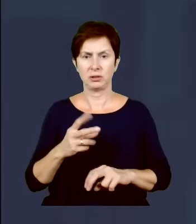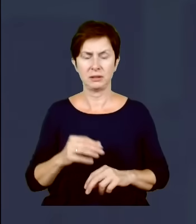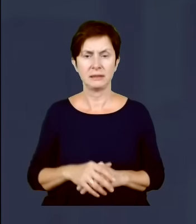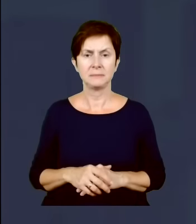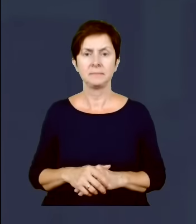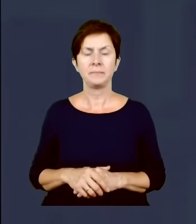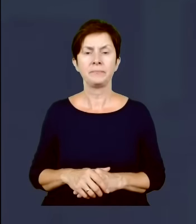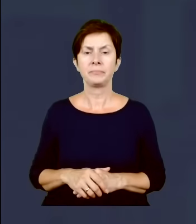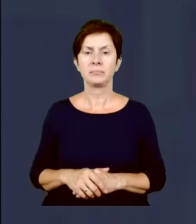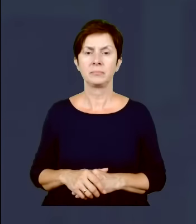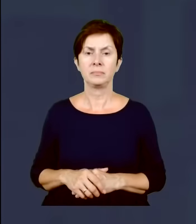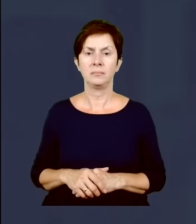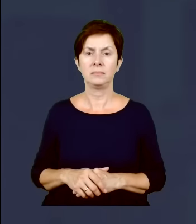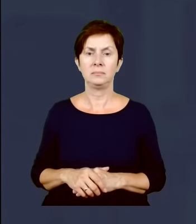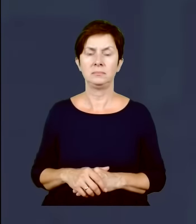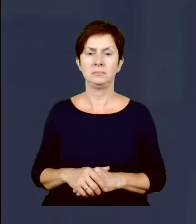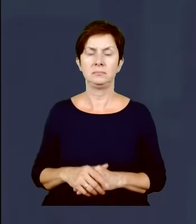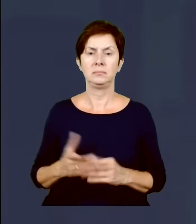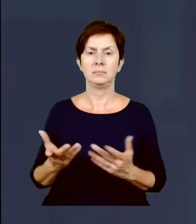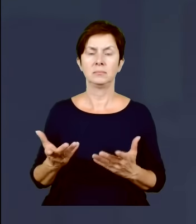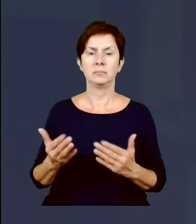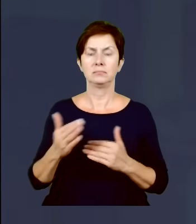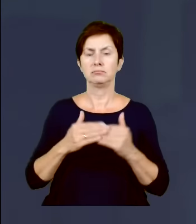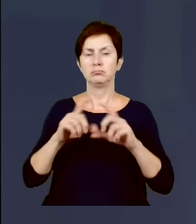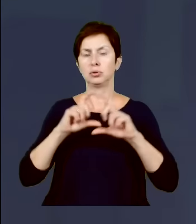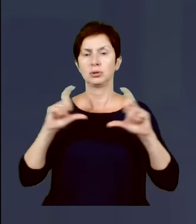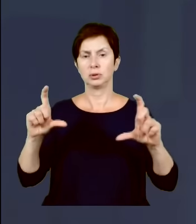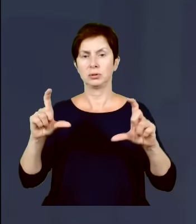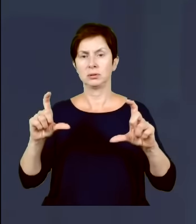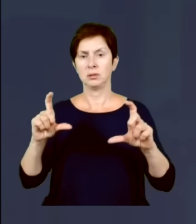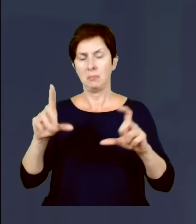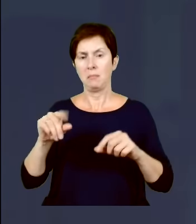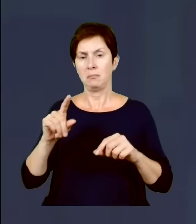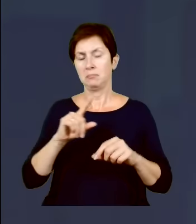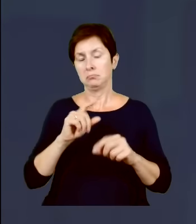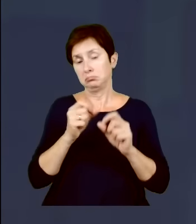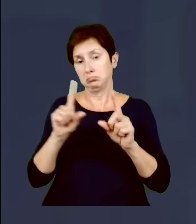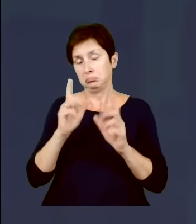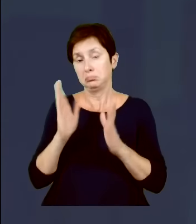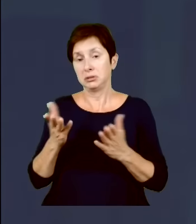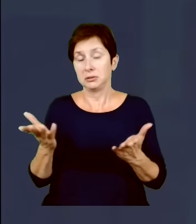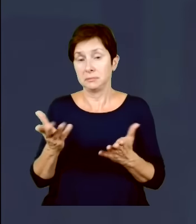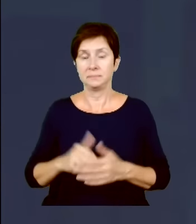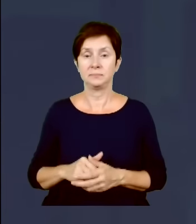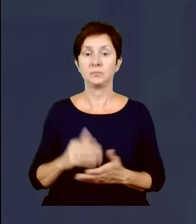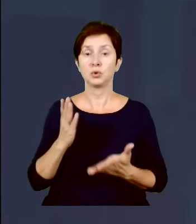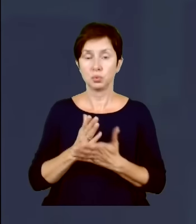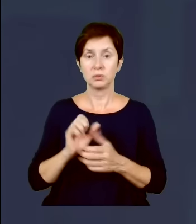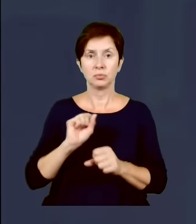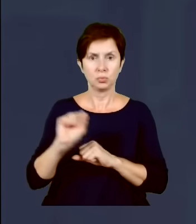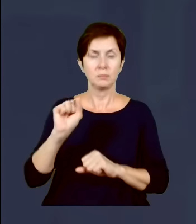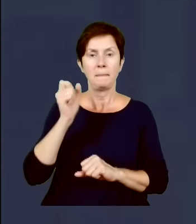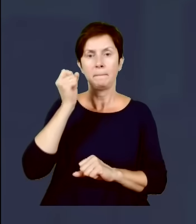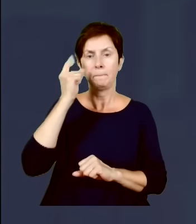pewnych pewnych budowli chociażby czy budynków do do tego podatku jest już są pomysły dotyczące